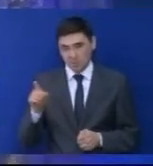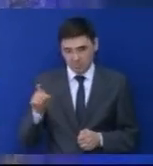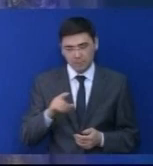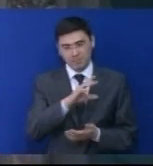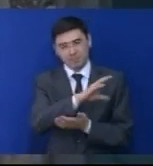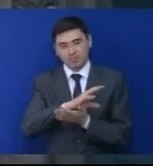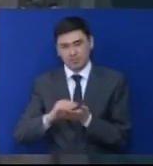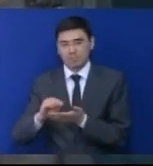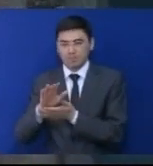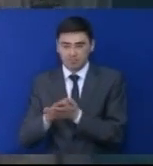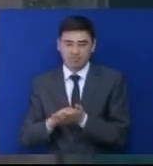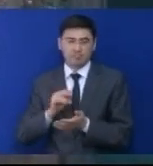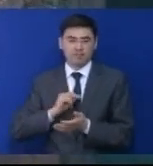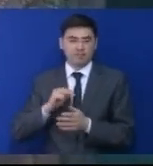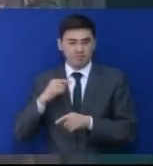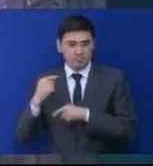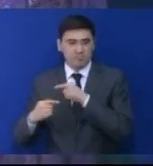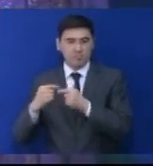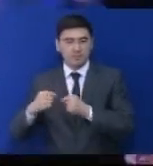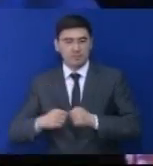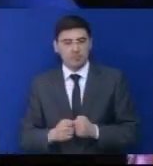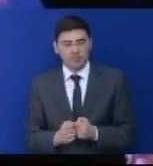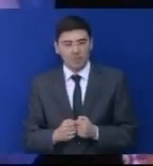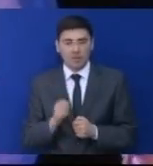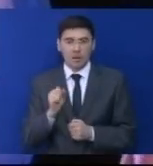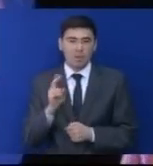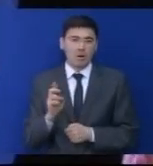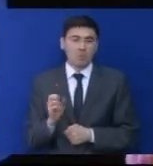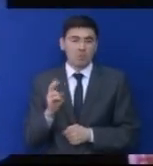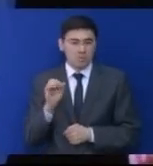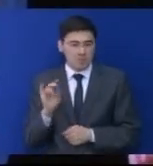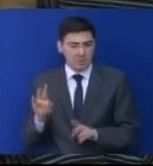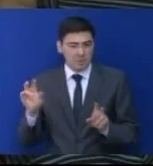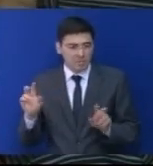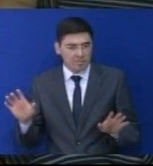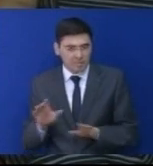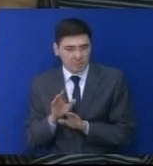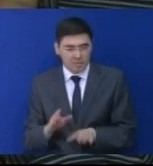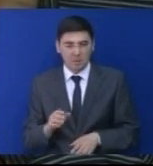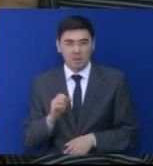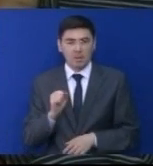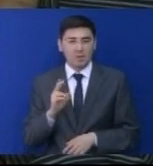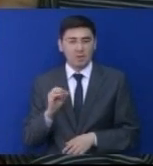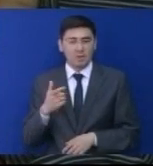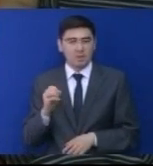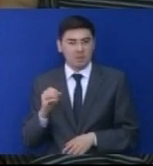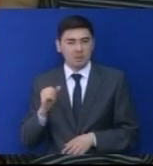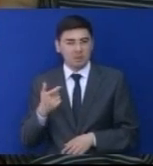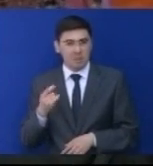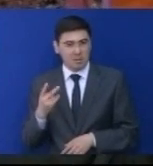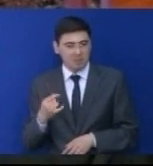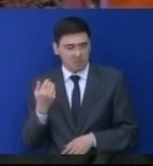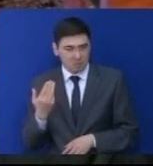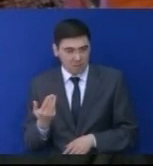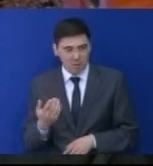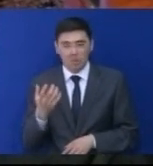Гүлдана Ноғайбаева өзі шығарған Ақбөкен, қазақ жастары, қыз ғұмыр сынды әндерімен әкеге сағыныш және бірінші сыныпта